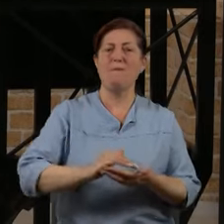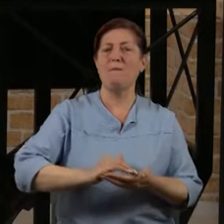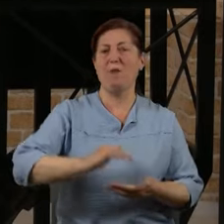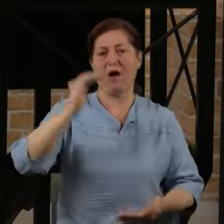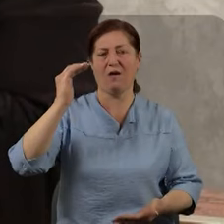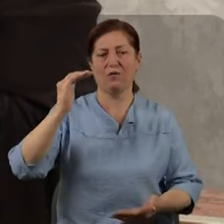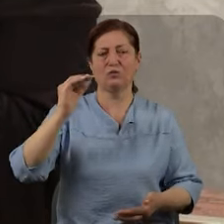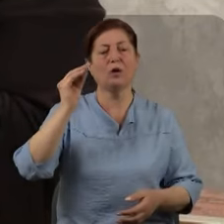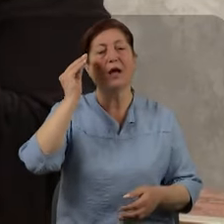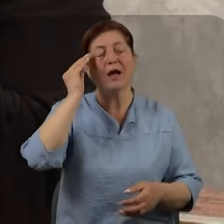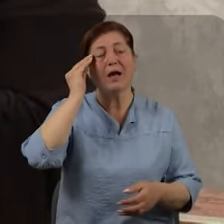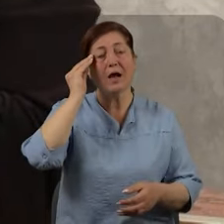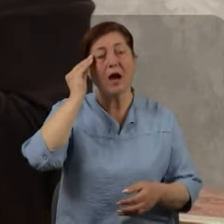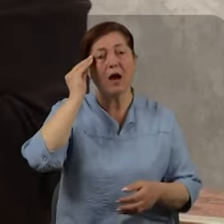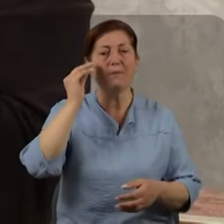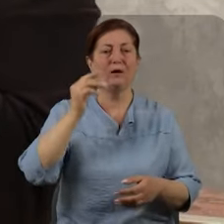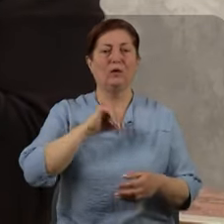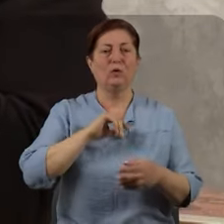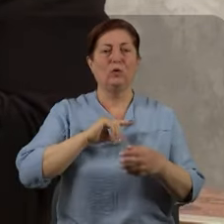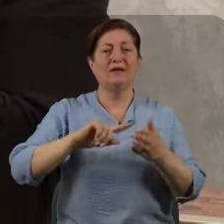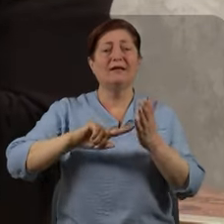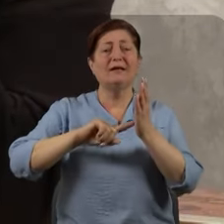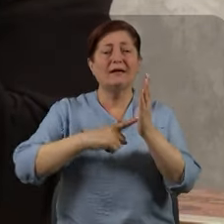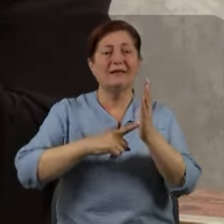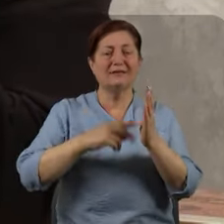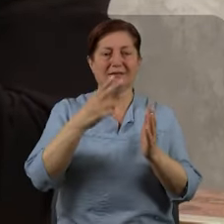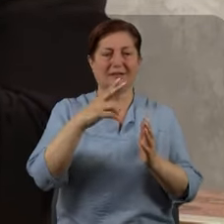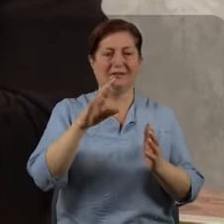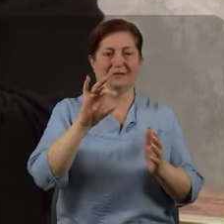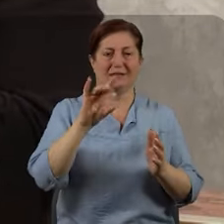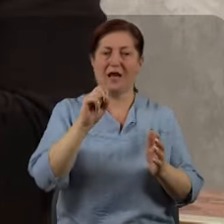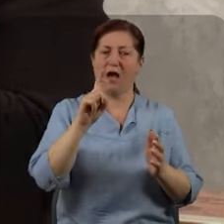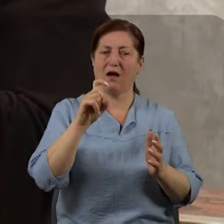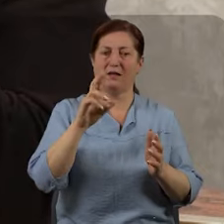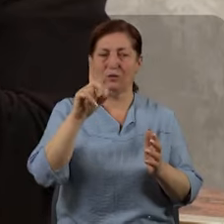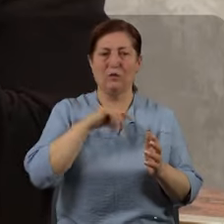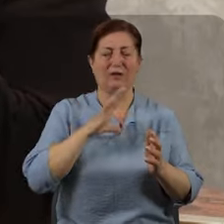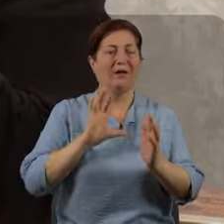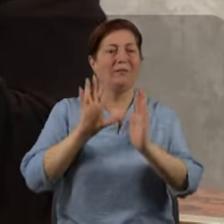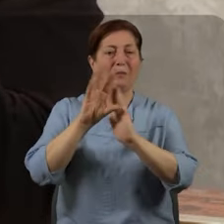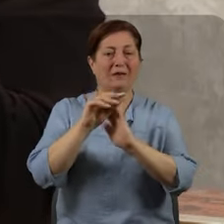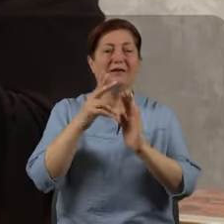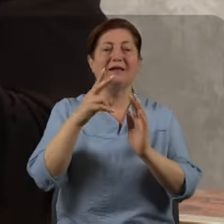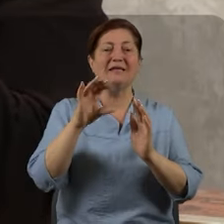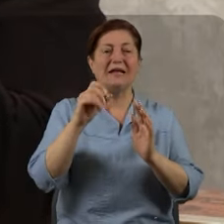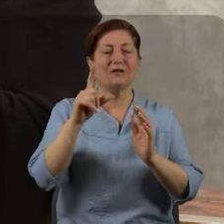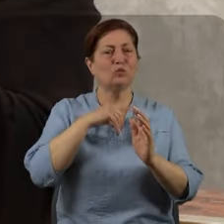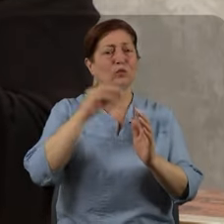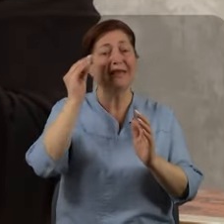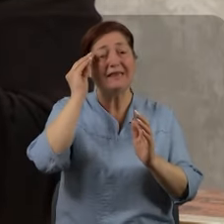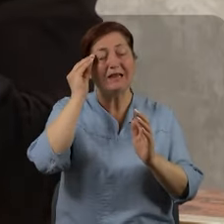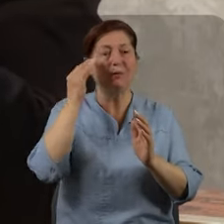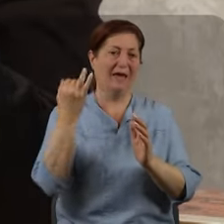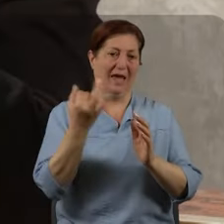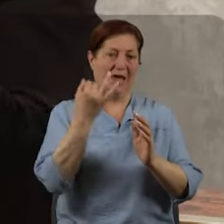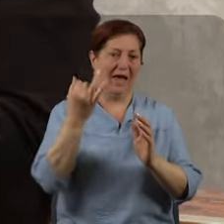վերջո գաղափարական այդ գագաթնակետը դրախտում հայտնվելն է, մանկության այդ աշխարհում դրախտը ավելի շատ ին տպավորությամբ, նաև